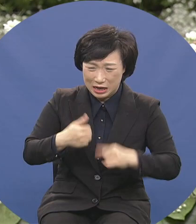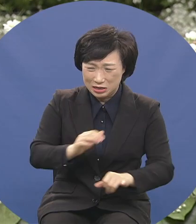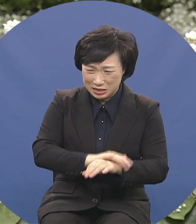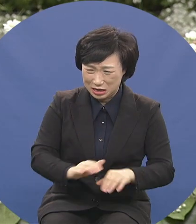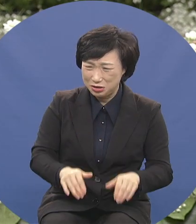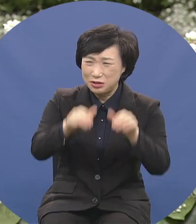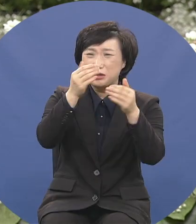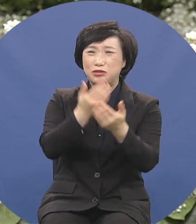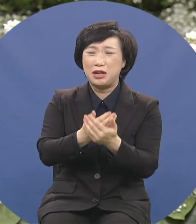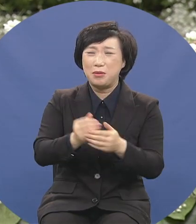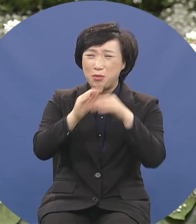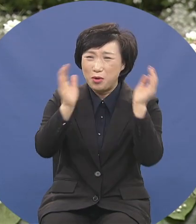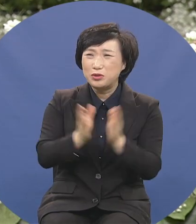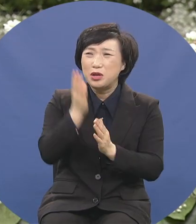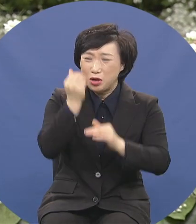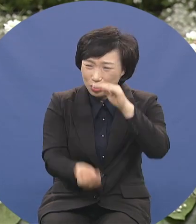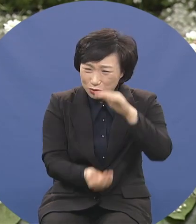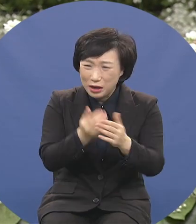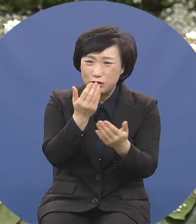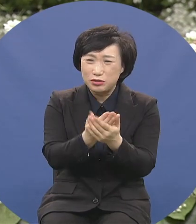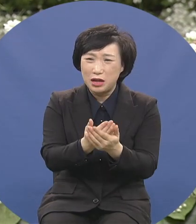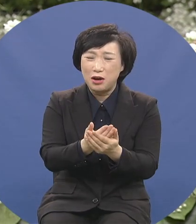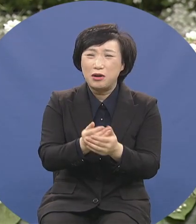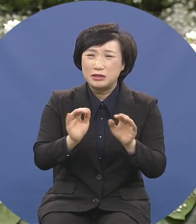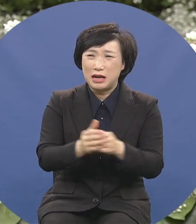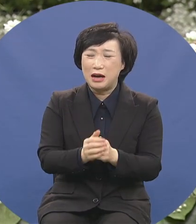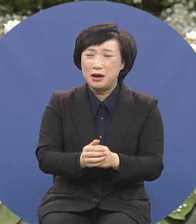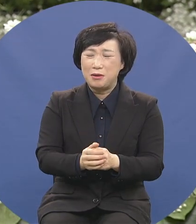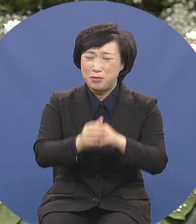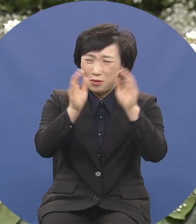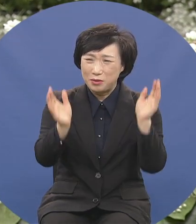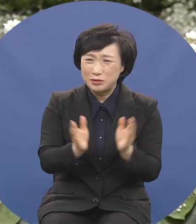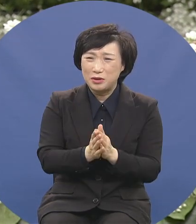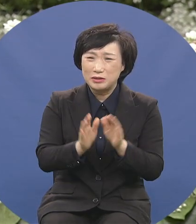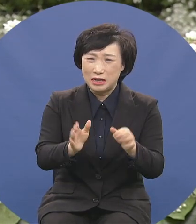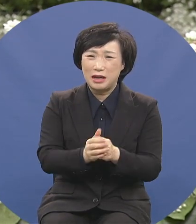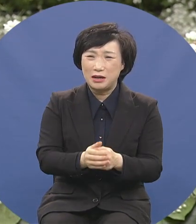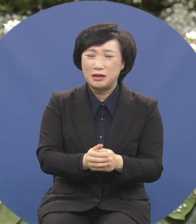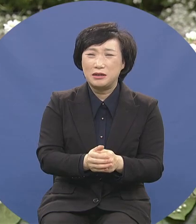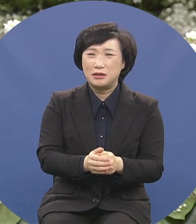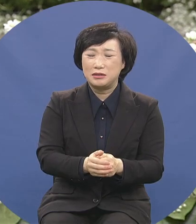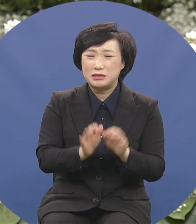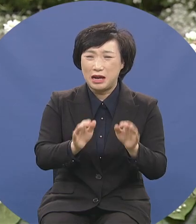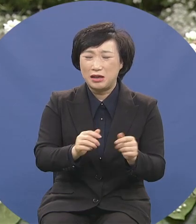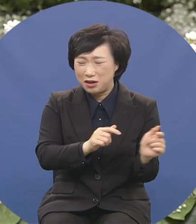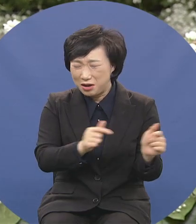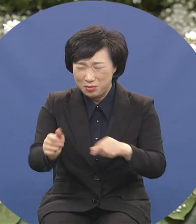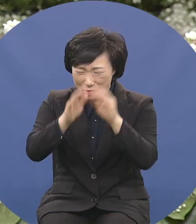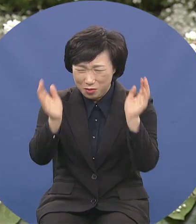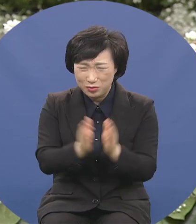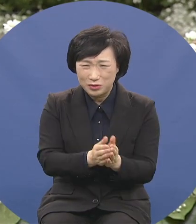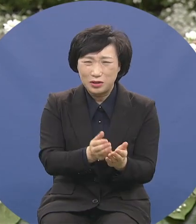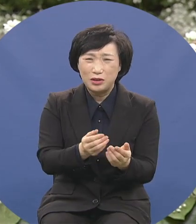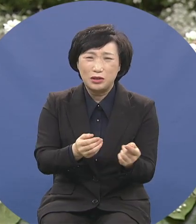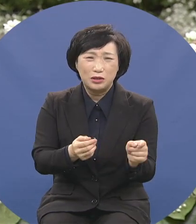해주세요. 병 고쳐주세요. 이것저것 다 주세요 라고 하는데